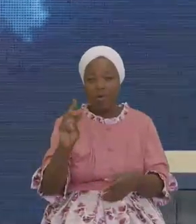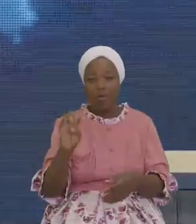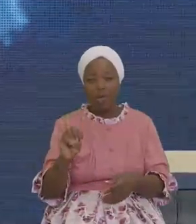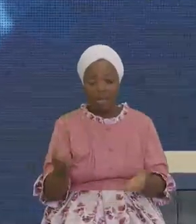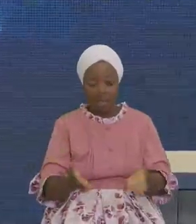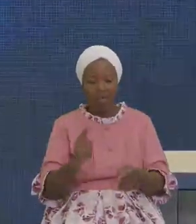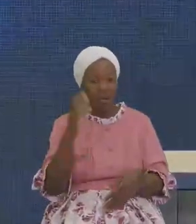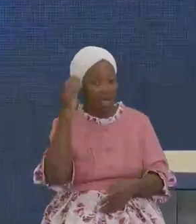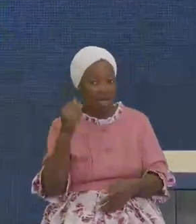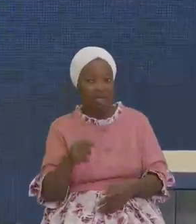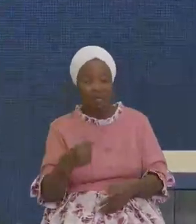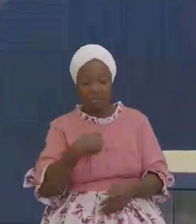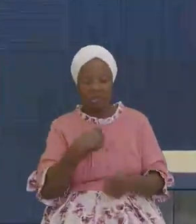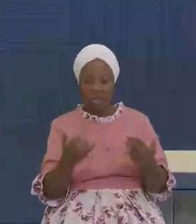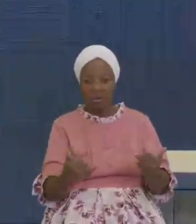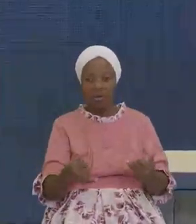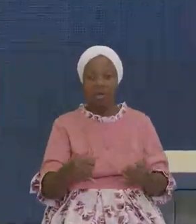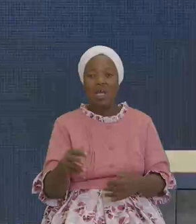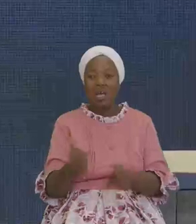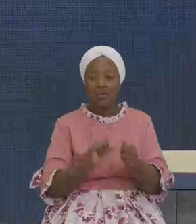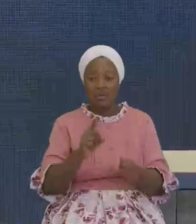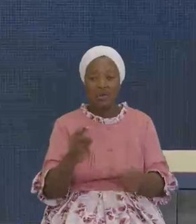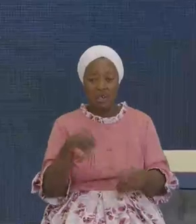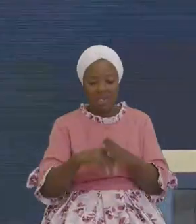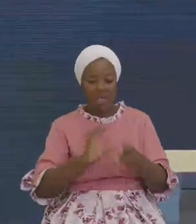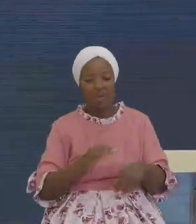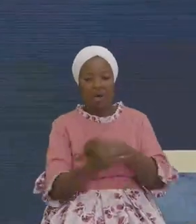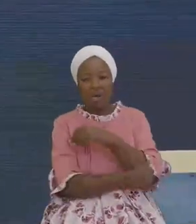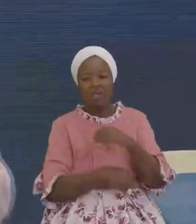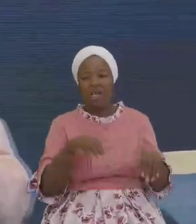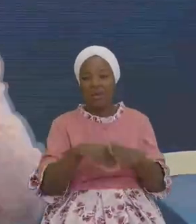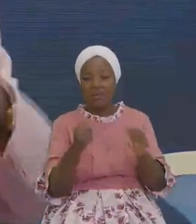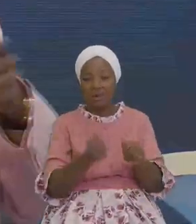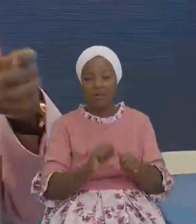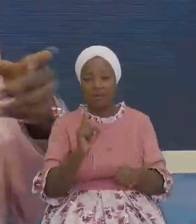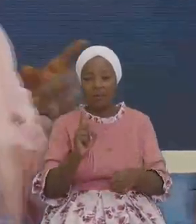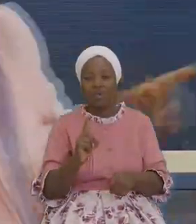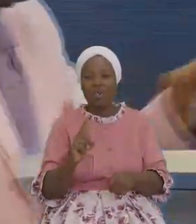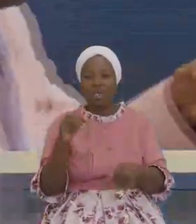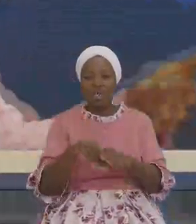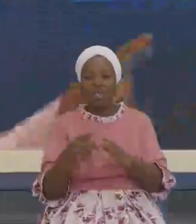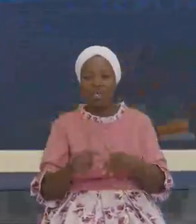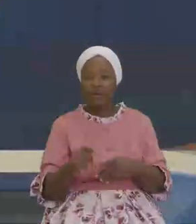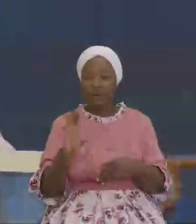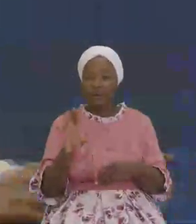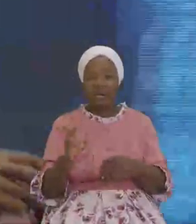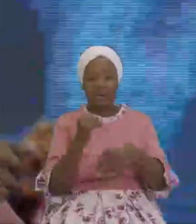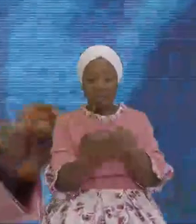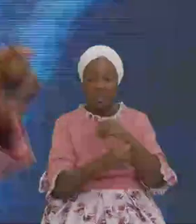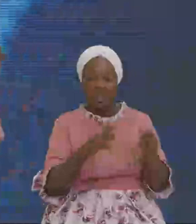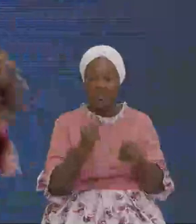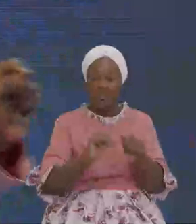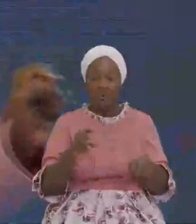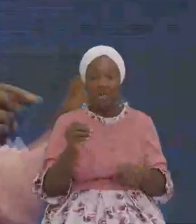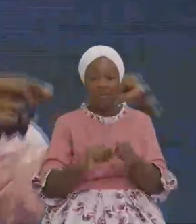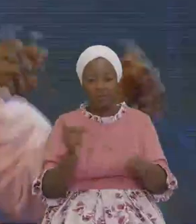Que tout le monde ici, à Lomé ici, vous qui m'entendez maintenant, que tous ceux qui sont dans notre pays, dans